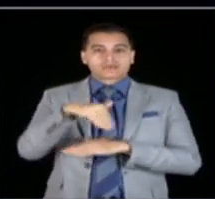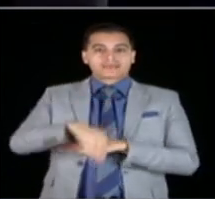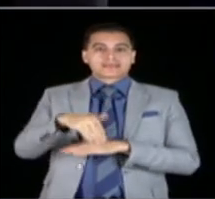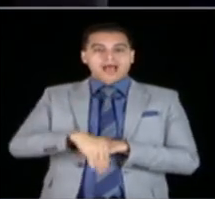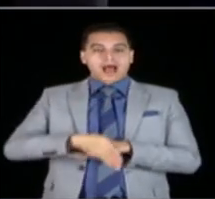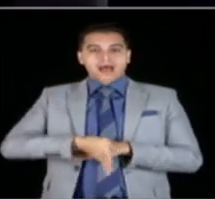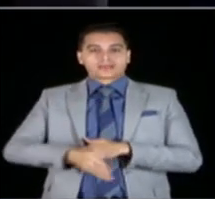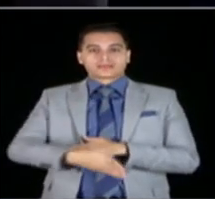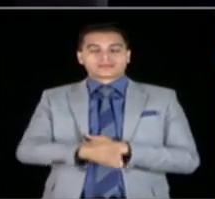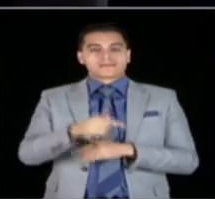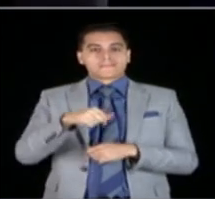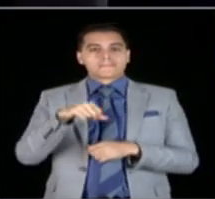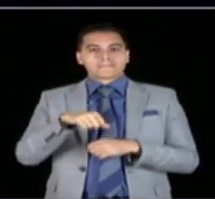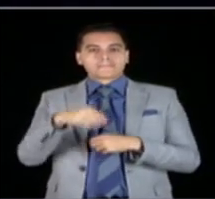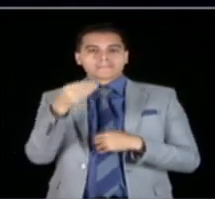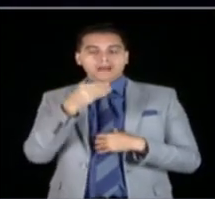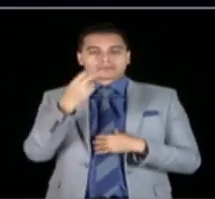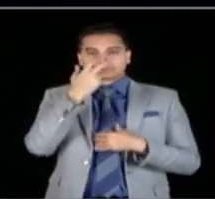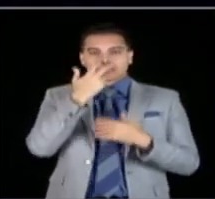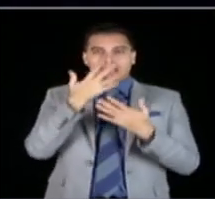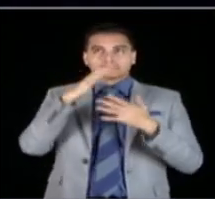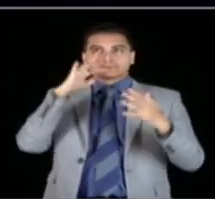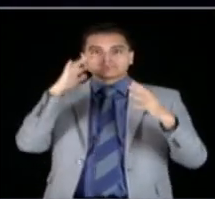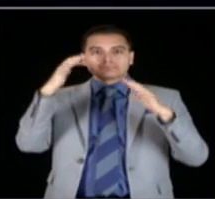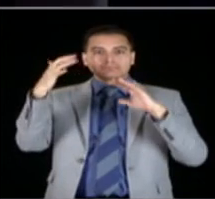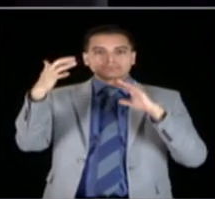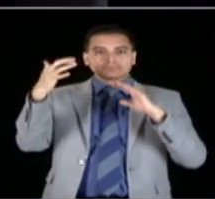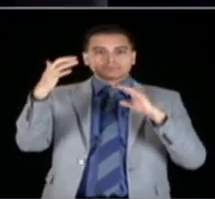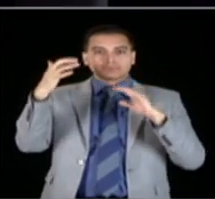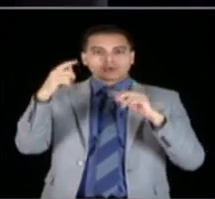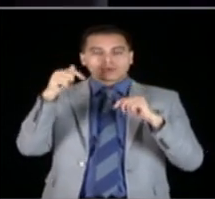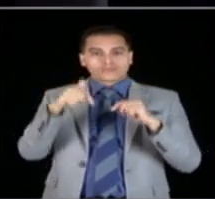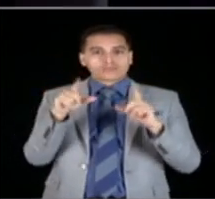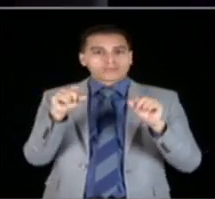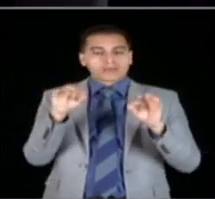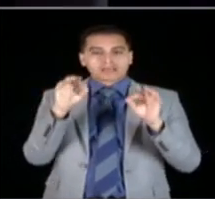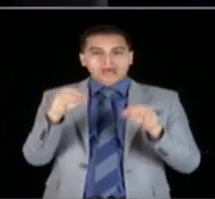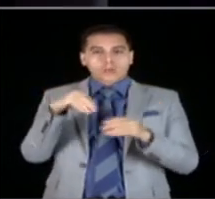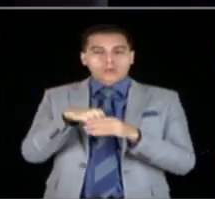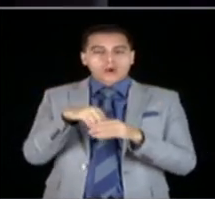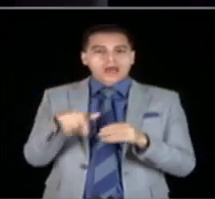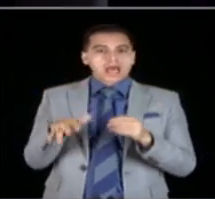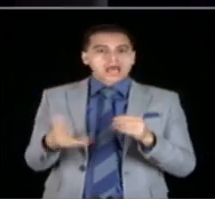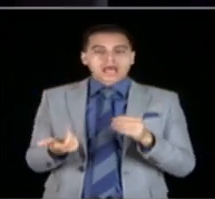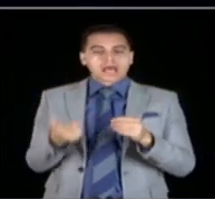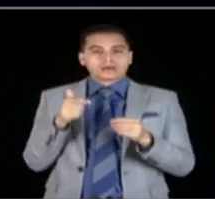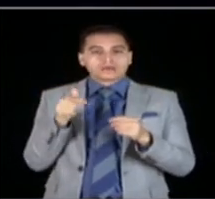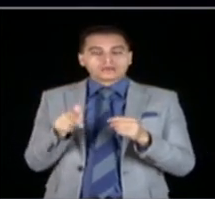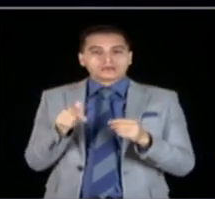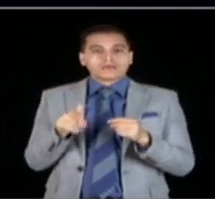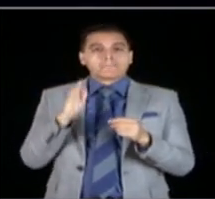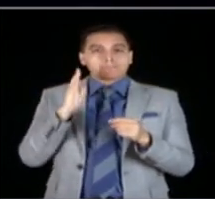الأرض، مليان تشكيلات من الحجر الجيري، وفي ميزة مهمة جدا. يبقى